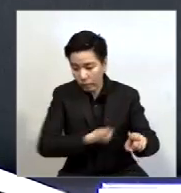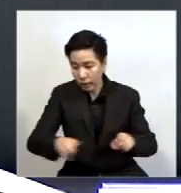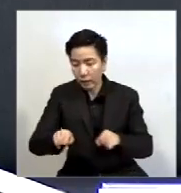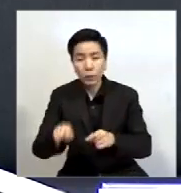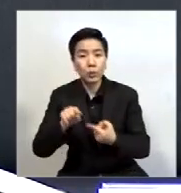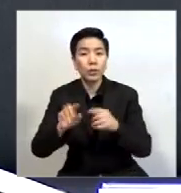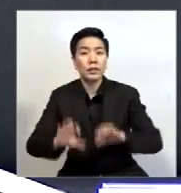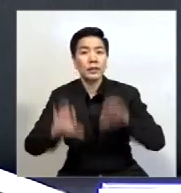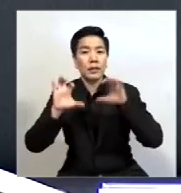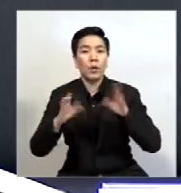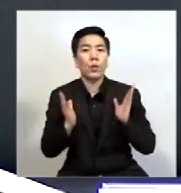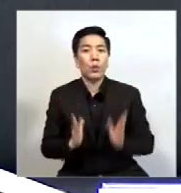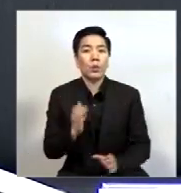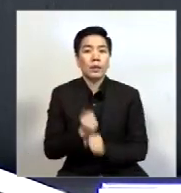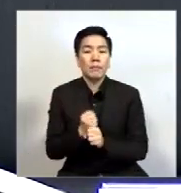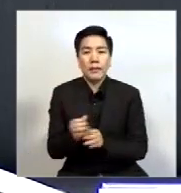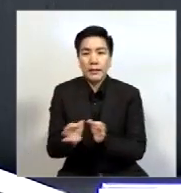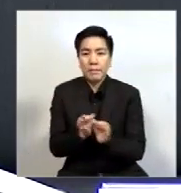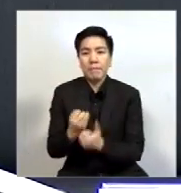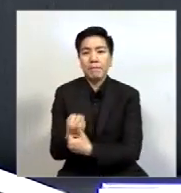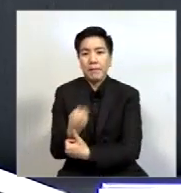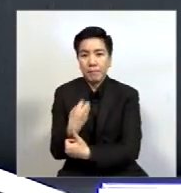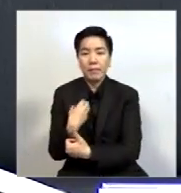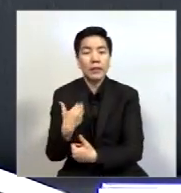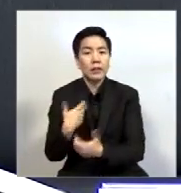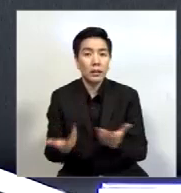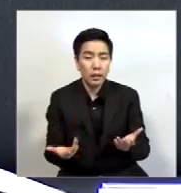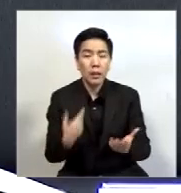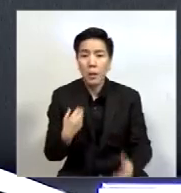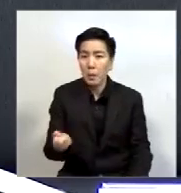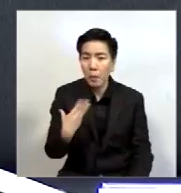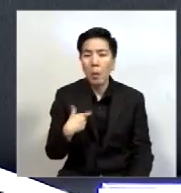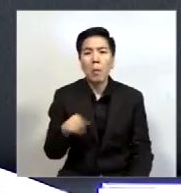ของรัฐเราจะมีเจ้าหน้าที่ให้คำปรึกษาให้คำแนะนำแล้วก็บ